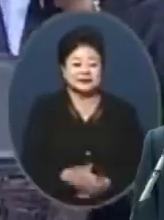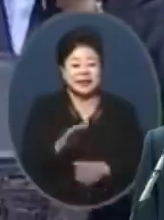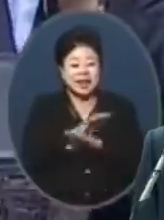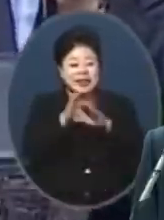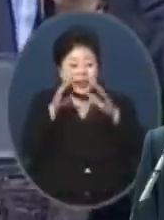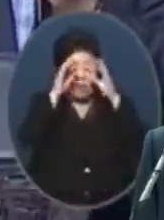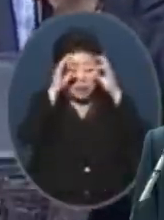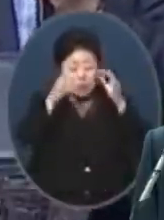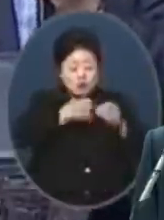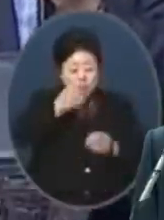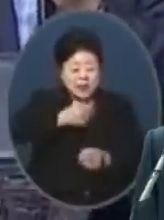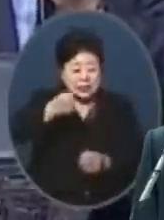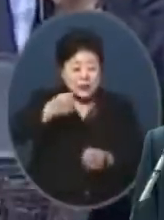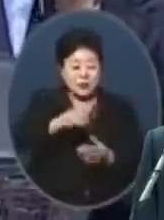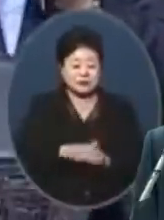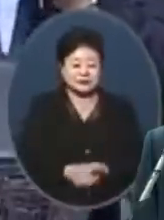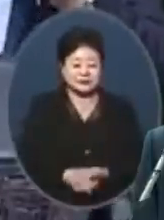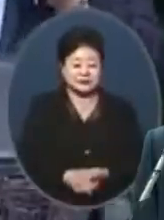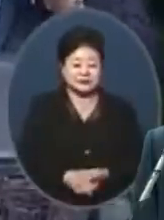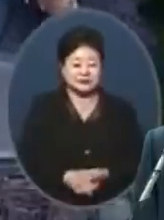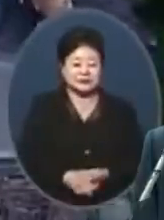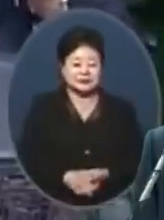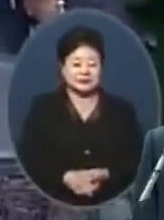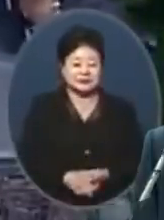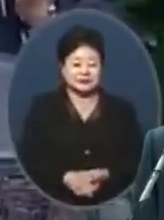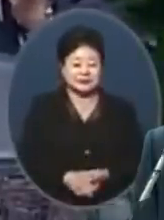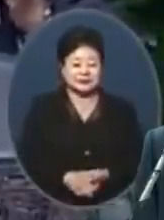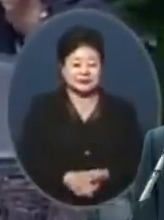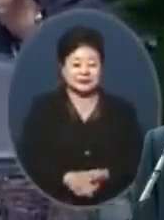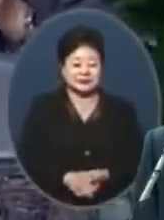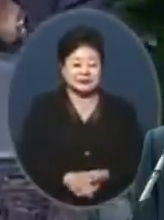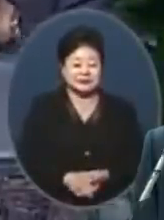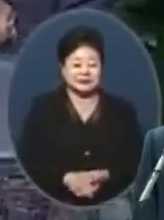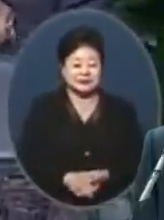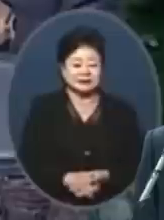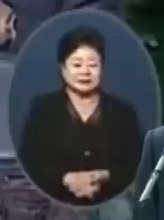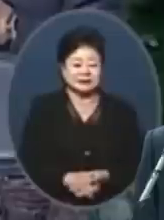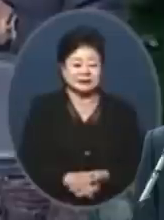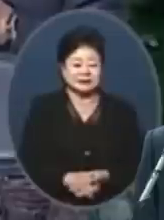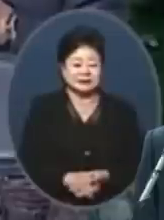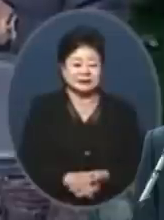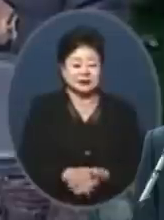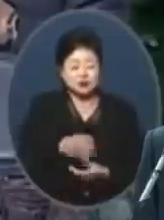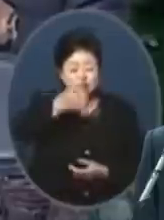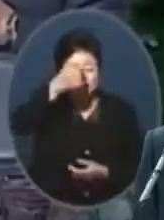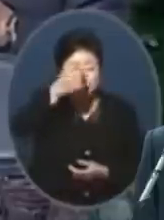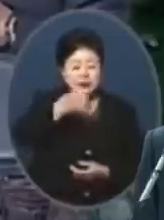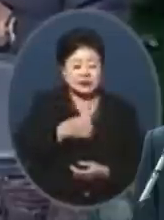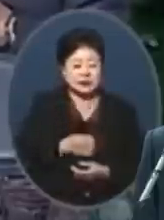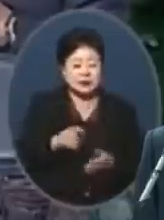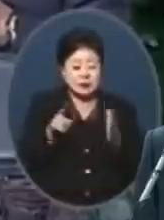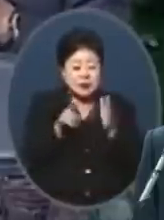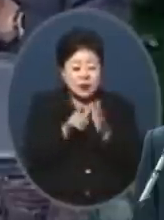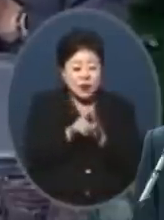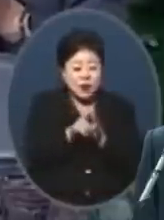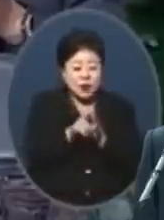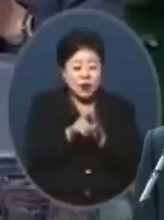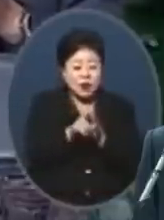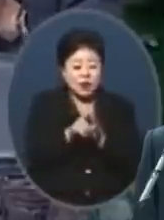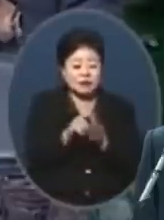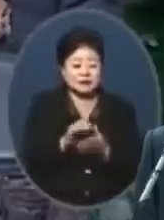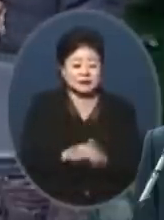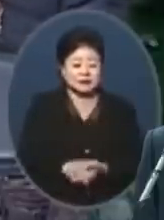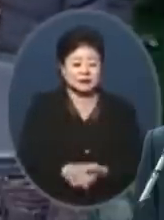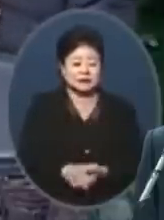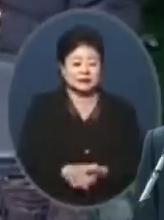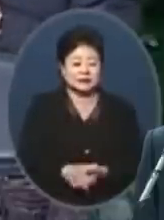하늘을 바라보고 꿈을 가지고. Look at the sky and have a dream. 그 꿈을 믿고. And